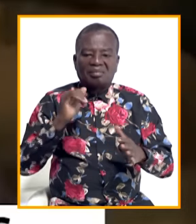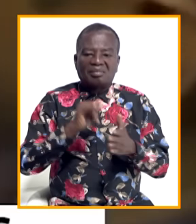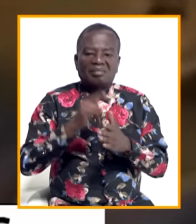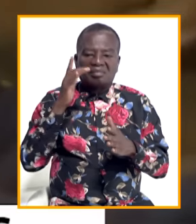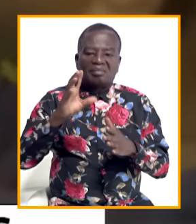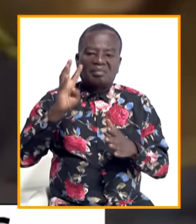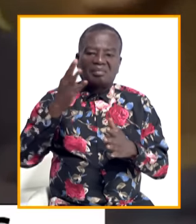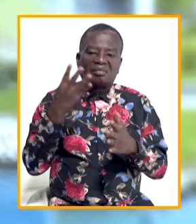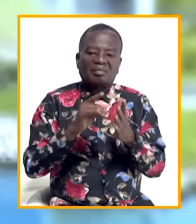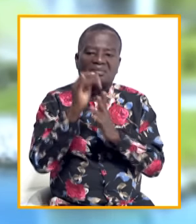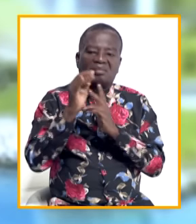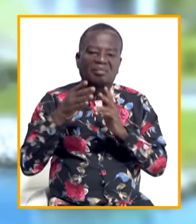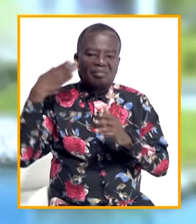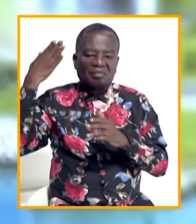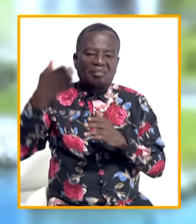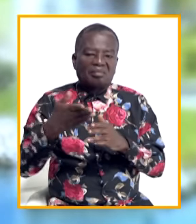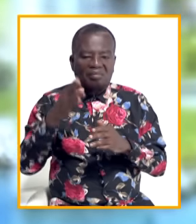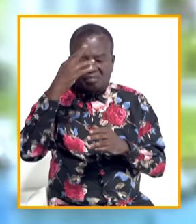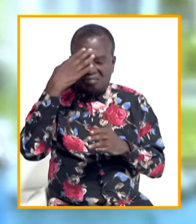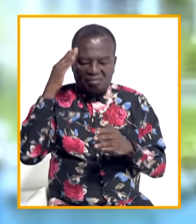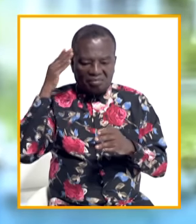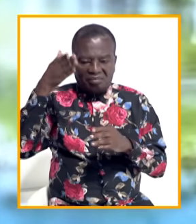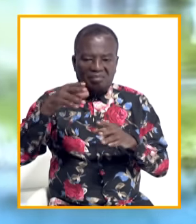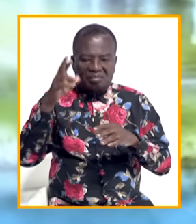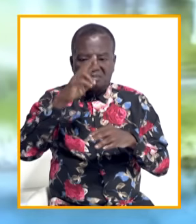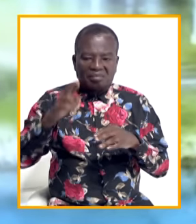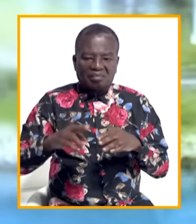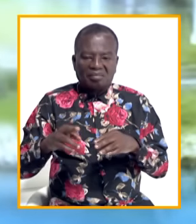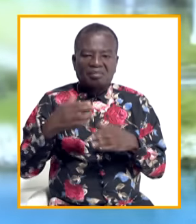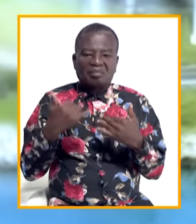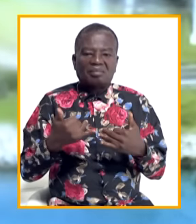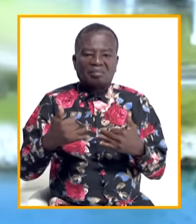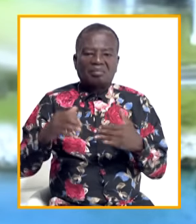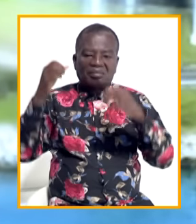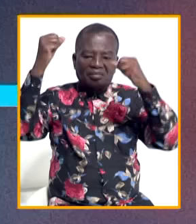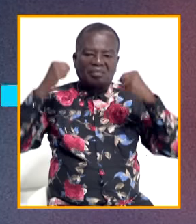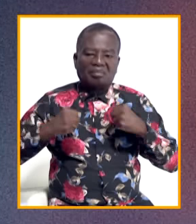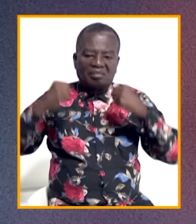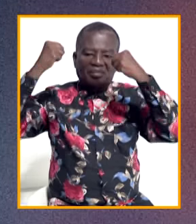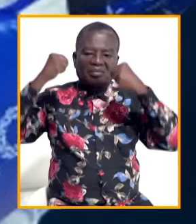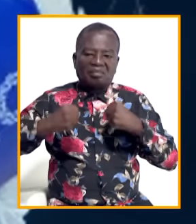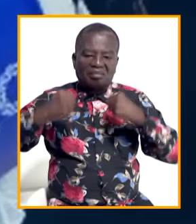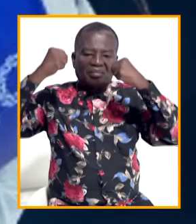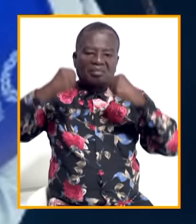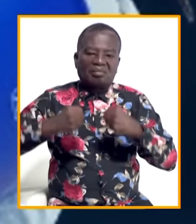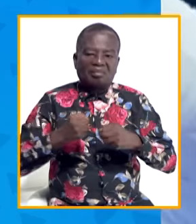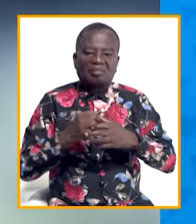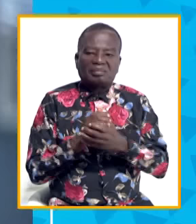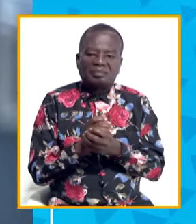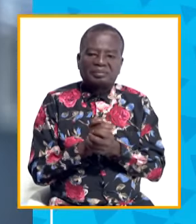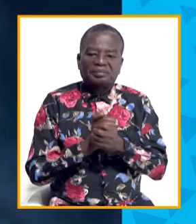4 juin prochain. On passe à présent à l'actualité sportive.